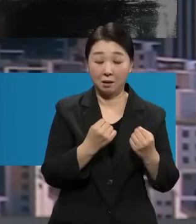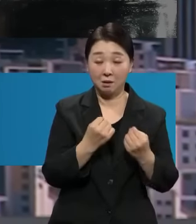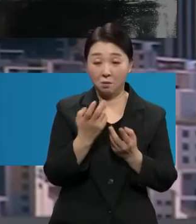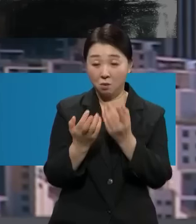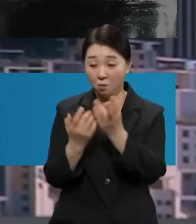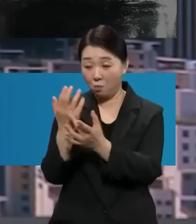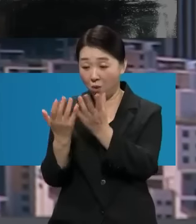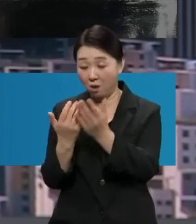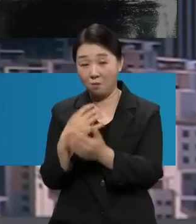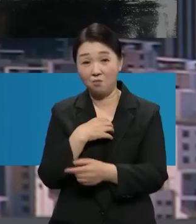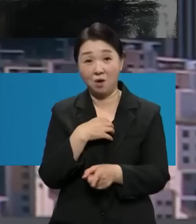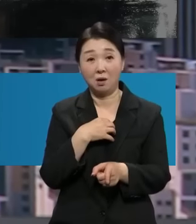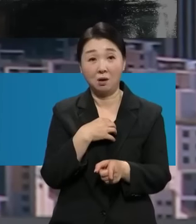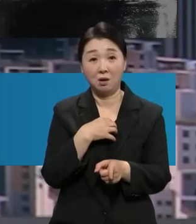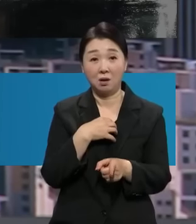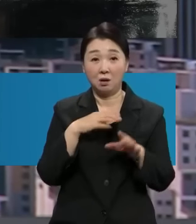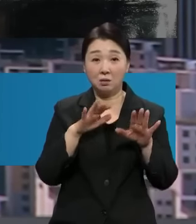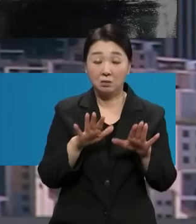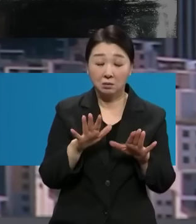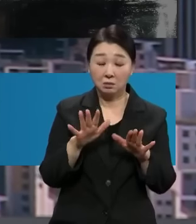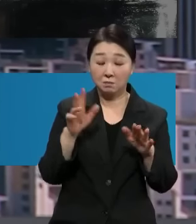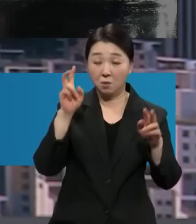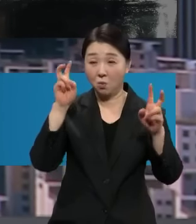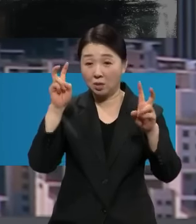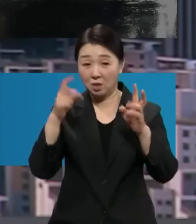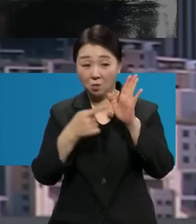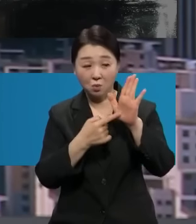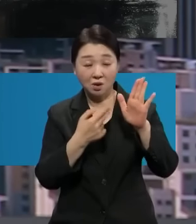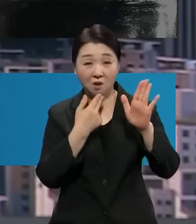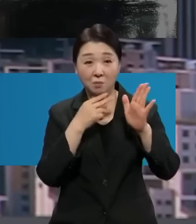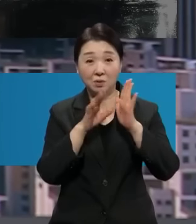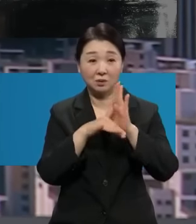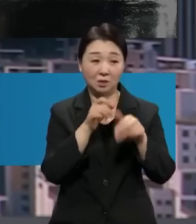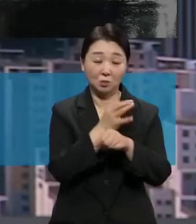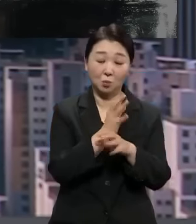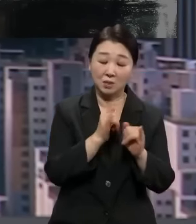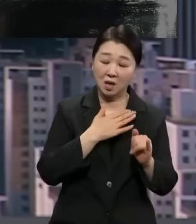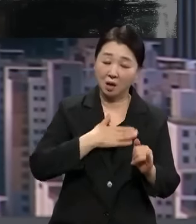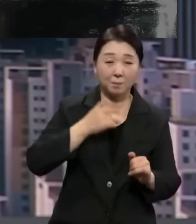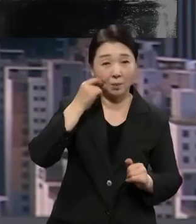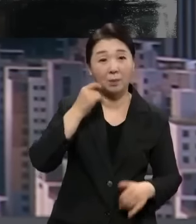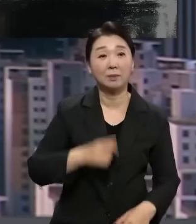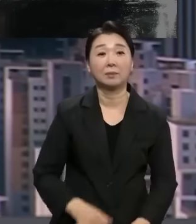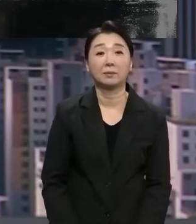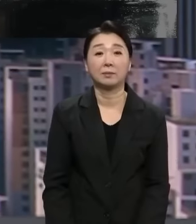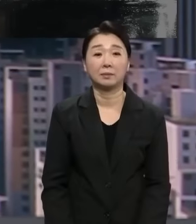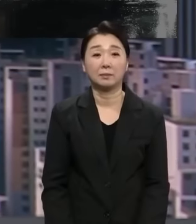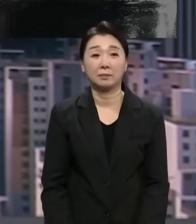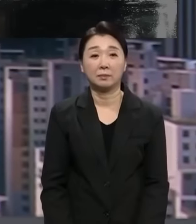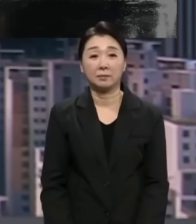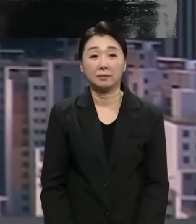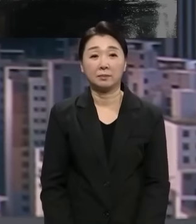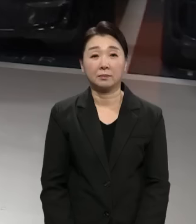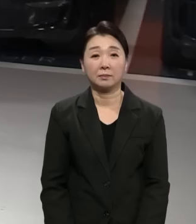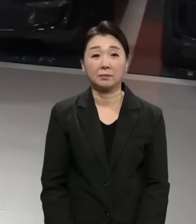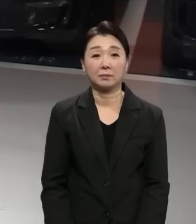불안 때문일 텐데요 지금으로선 제조사가 공개하지 않으면 소비자가 쉽게 알 수는 없습니다 김도훈